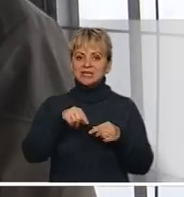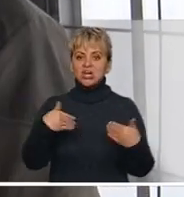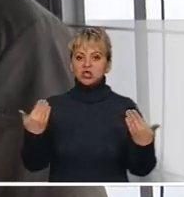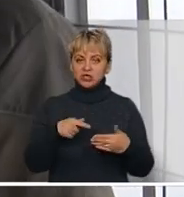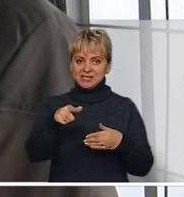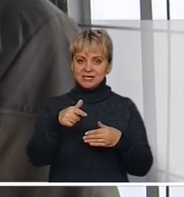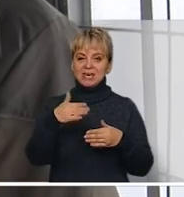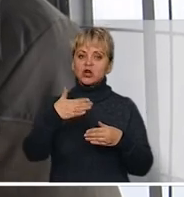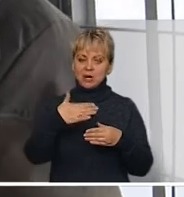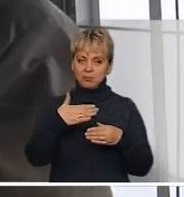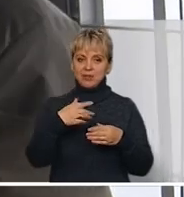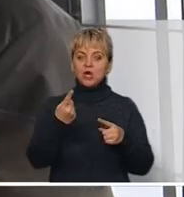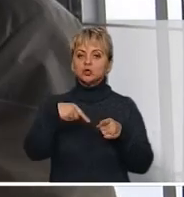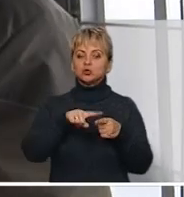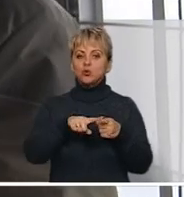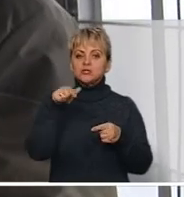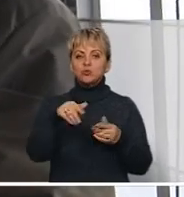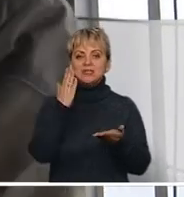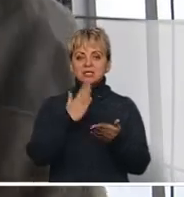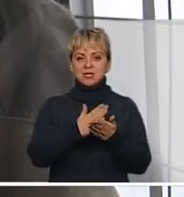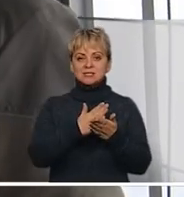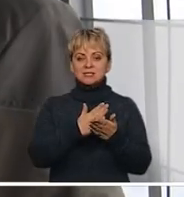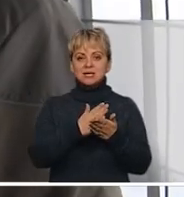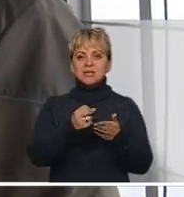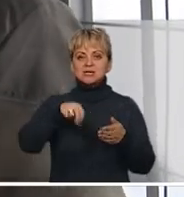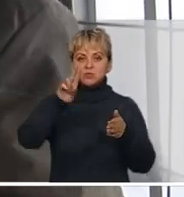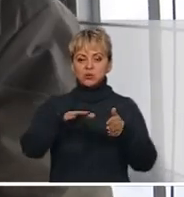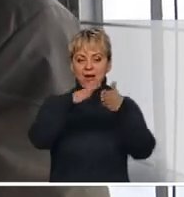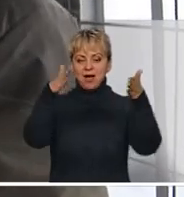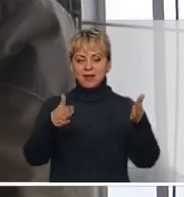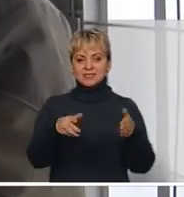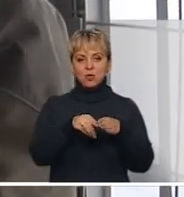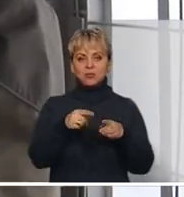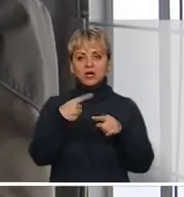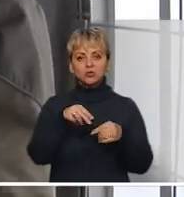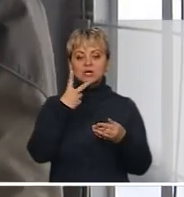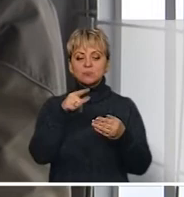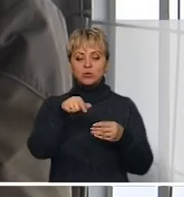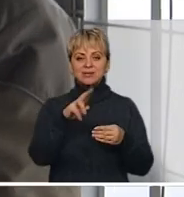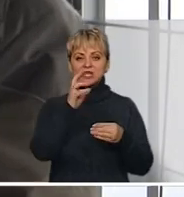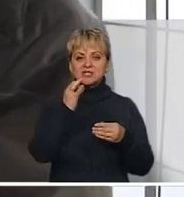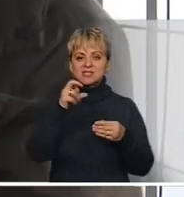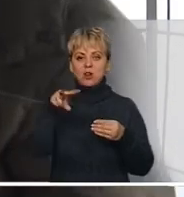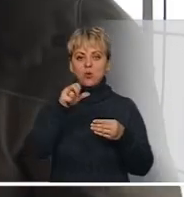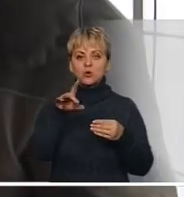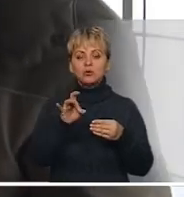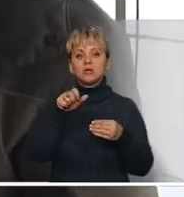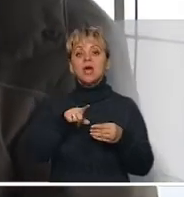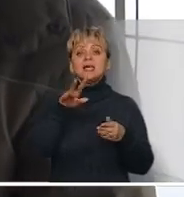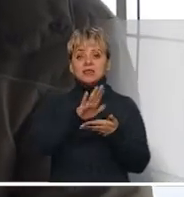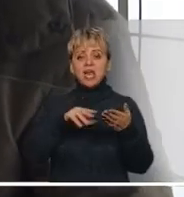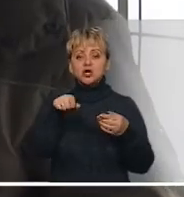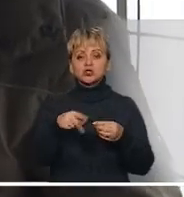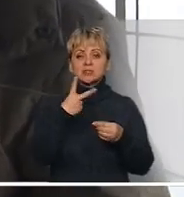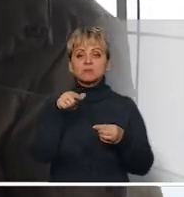нужный для жизнедеятельности рыбы. То есть у них есть аксиометр, который меряет кислород, то есть прибор специальный.